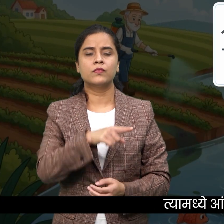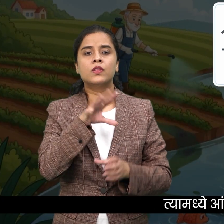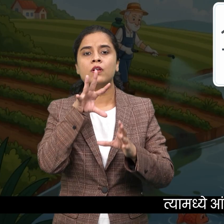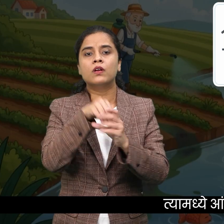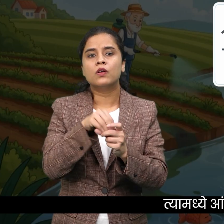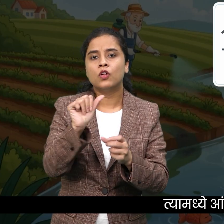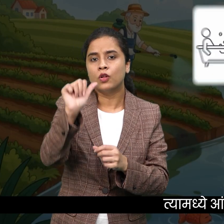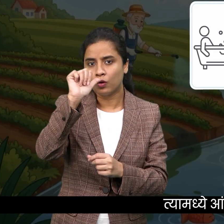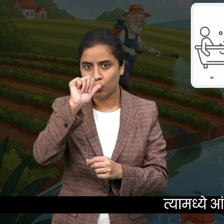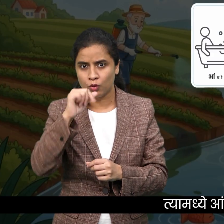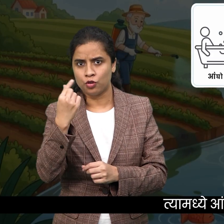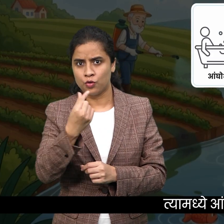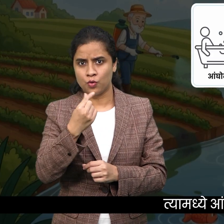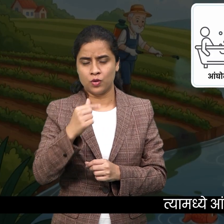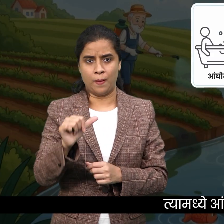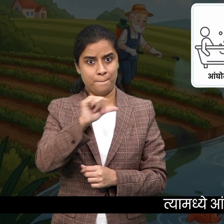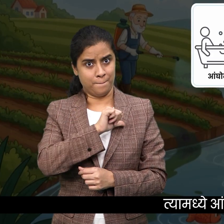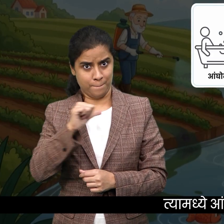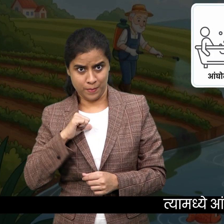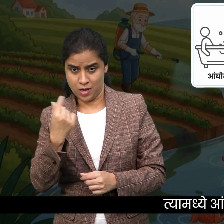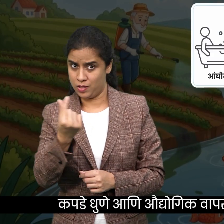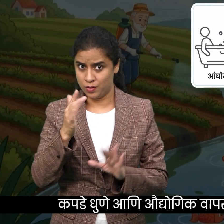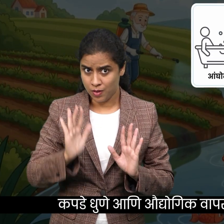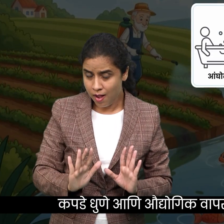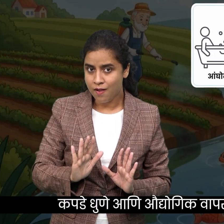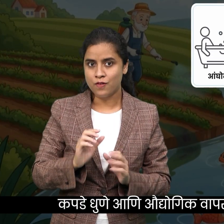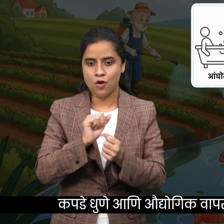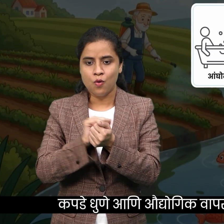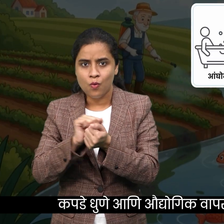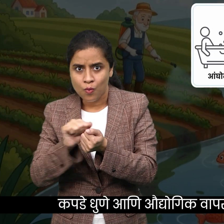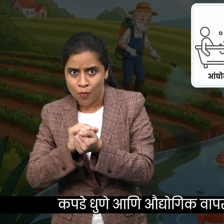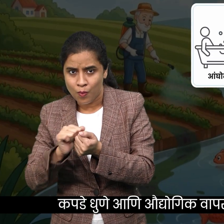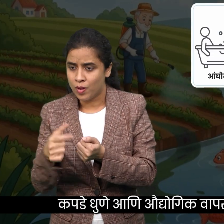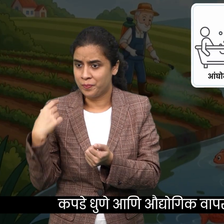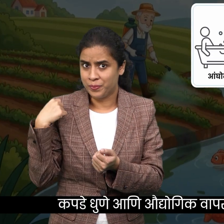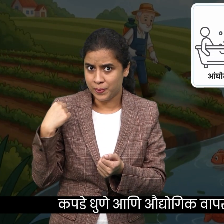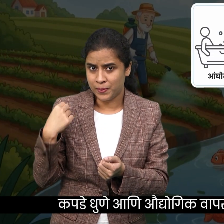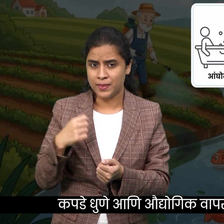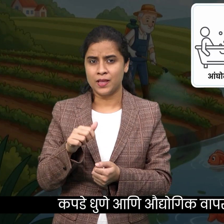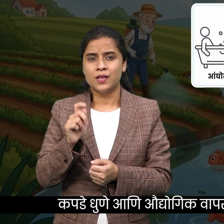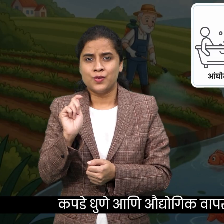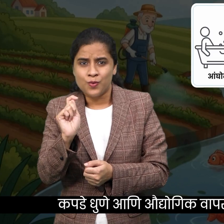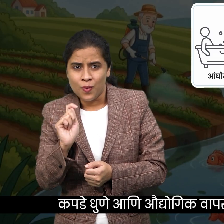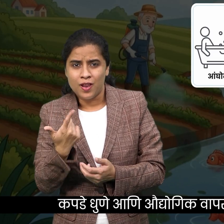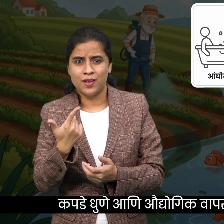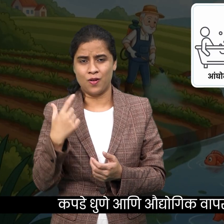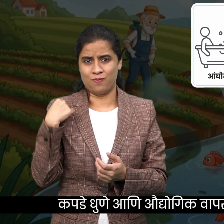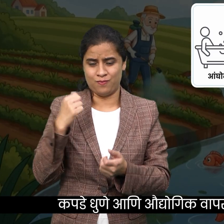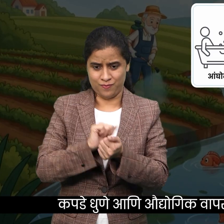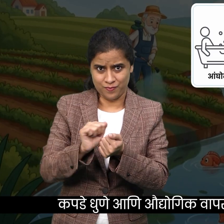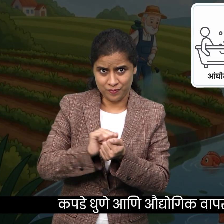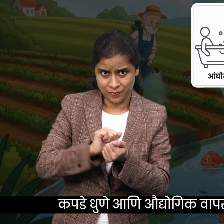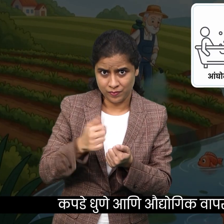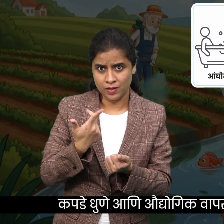त्यामध्ये आंघोळ, धुलाई, शौचालये, कपडे धुणे आणि औद्योगिक वापरासाठी वापरले जाणारे पाणी समाविष्ट